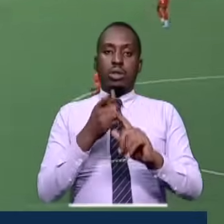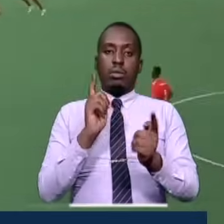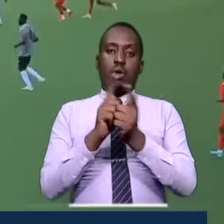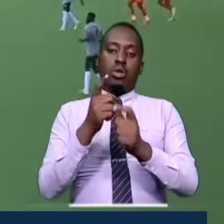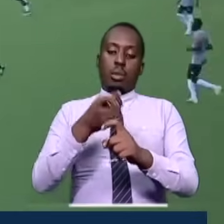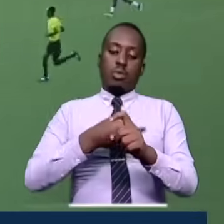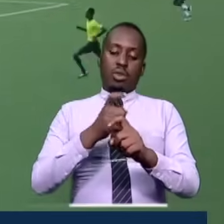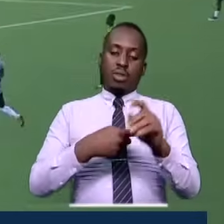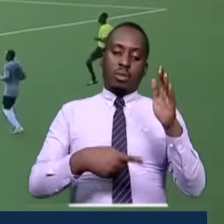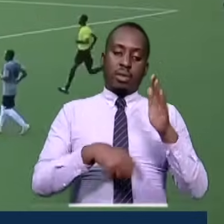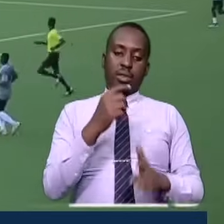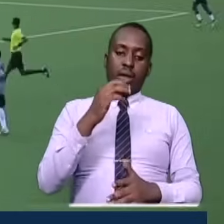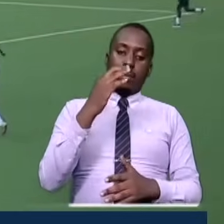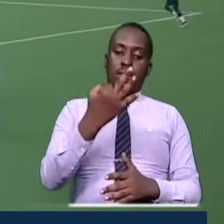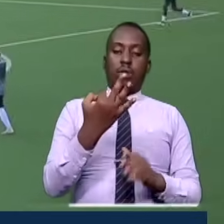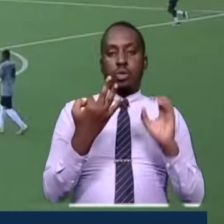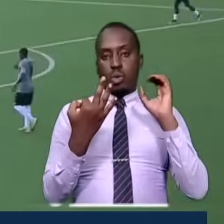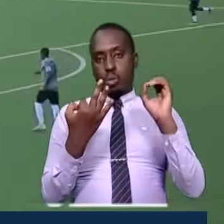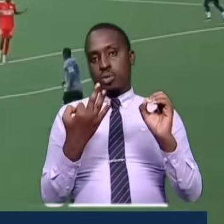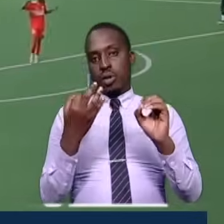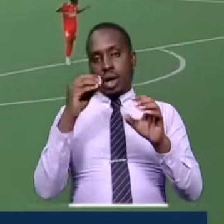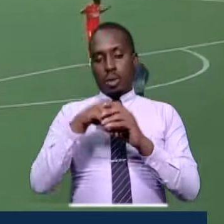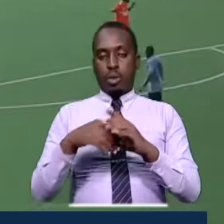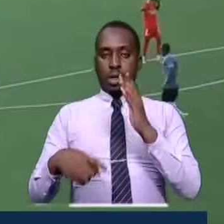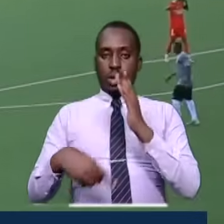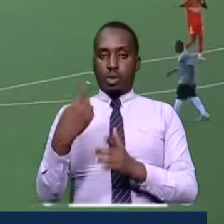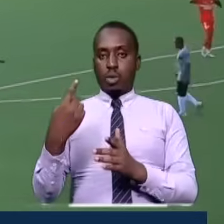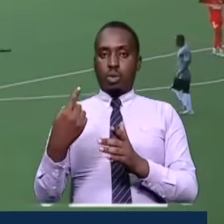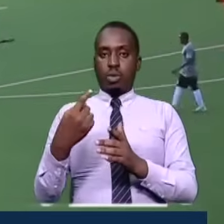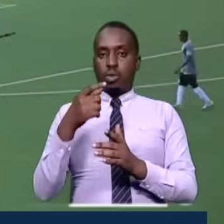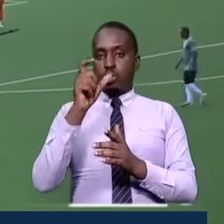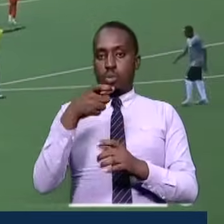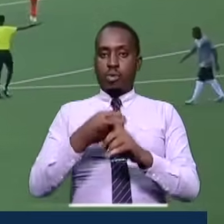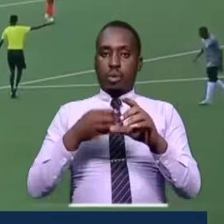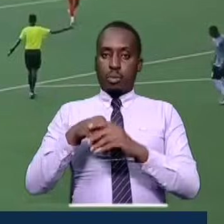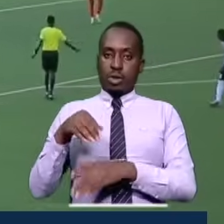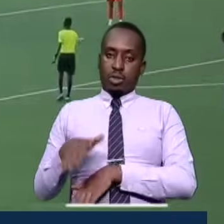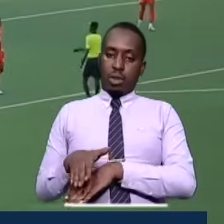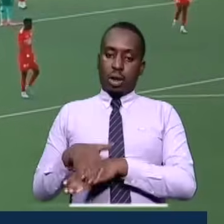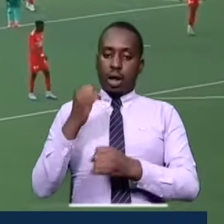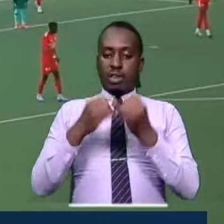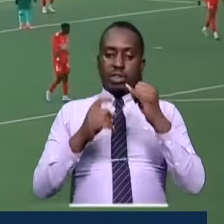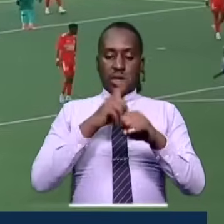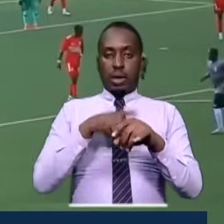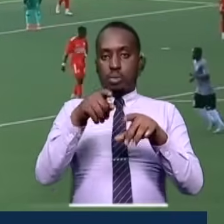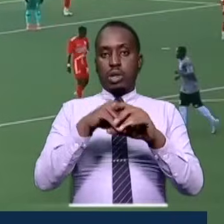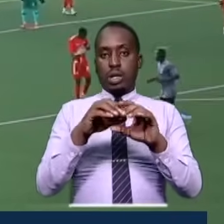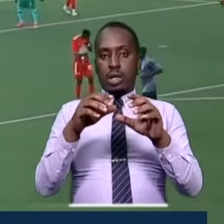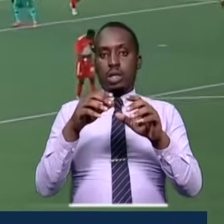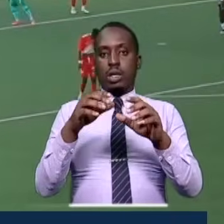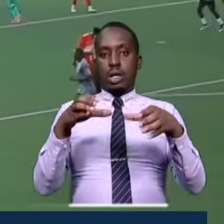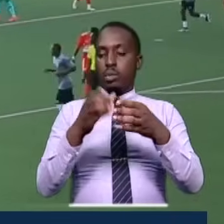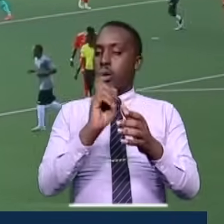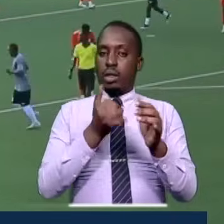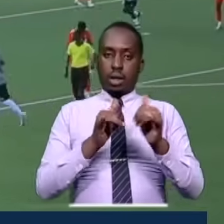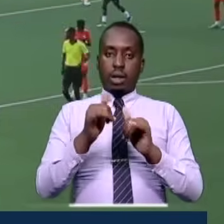Musanze batsinda ibitego bitatu ku busa harimo n'igitego cyaje gutsindwa n'umunyasudani warumaze igihe mu ino kipe adakina